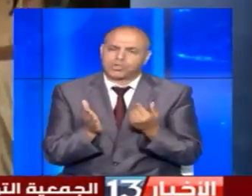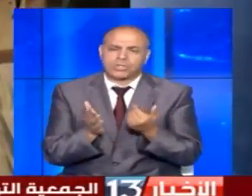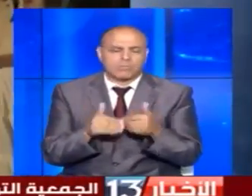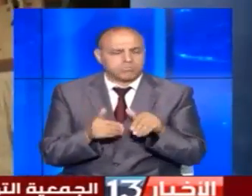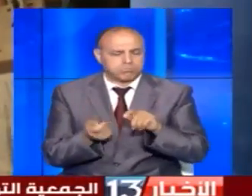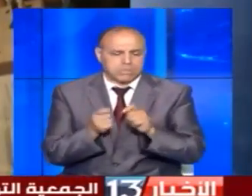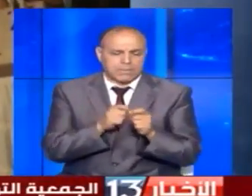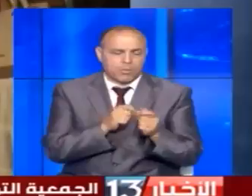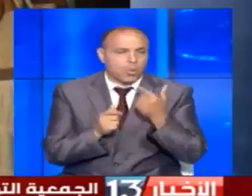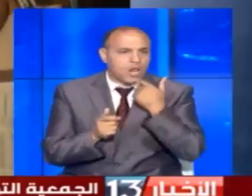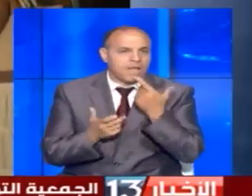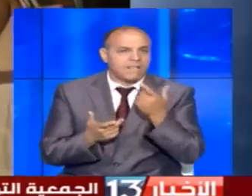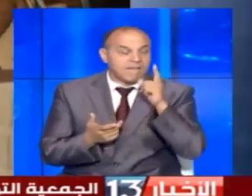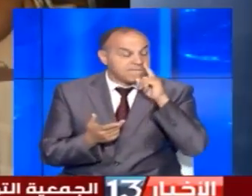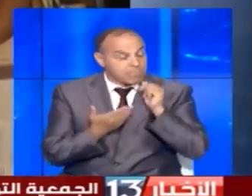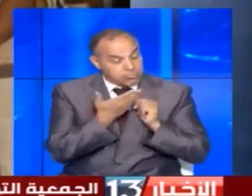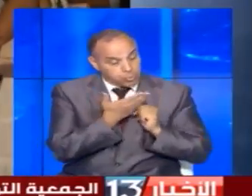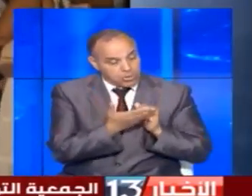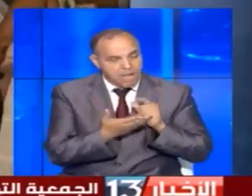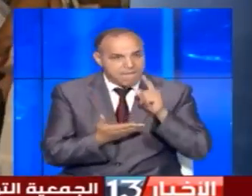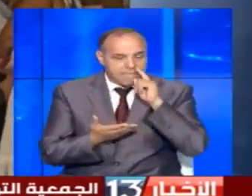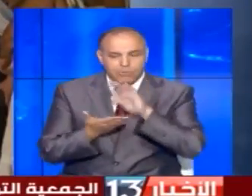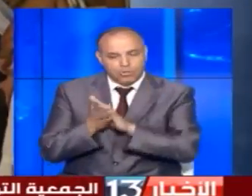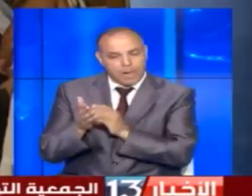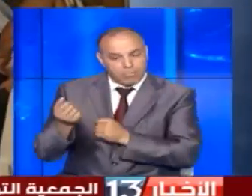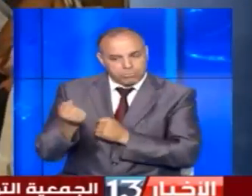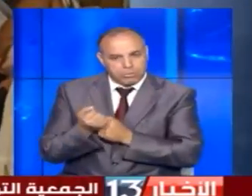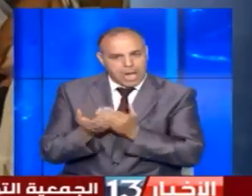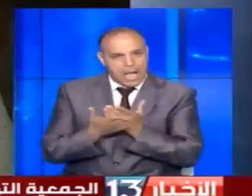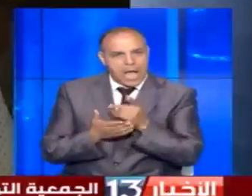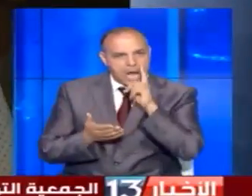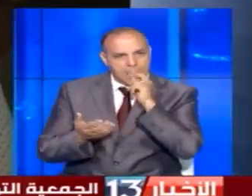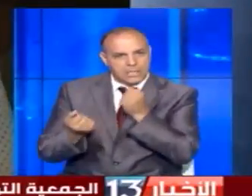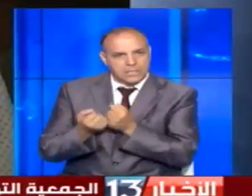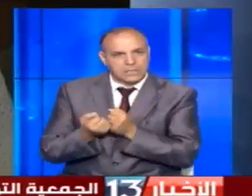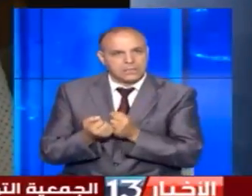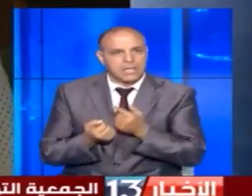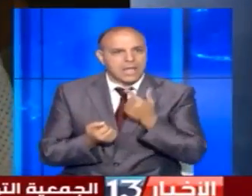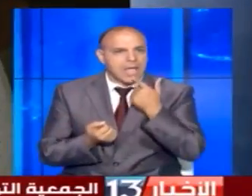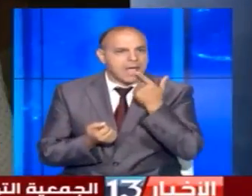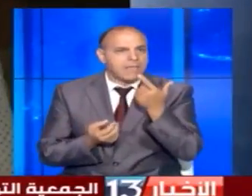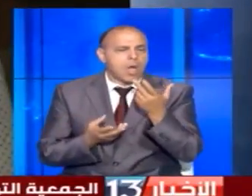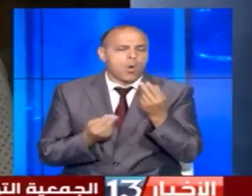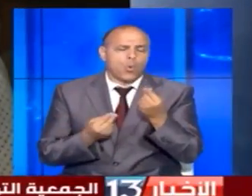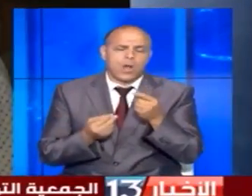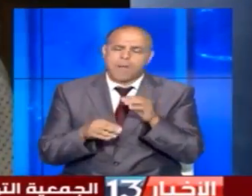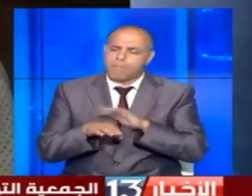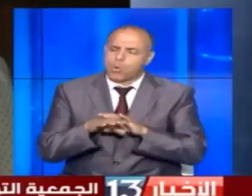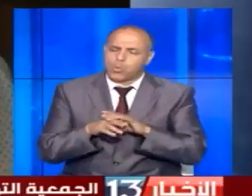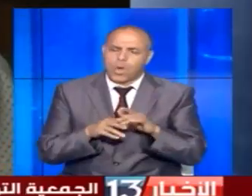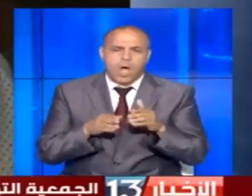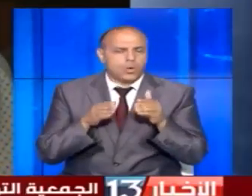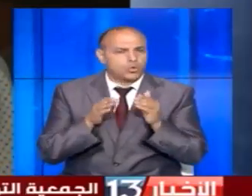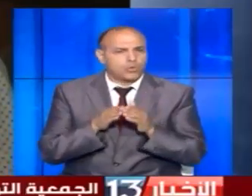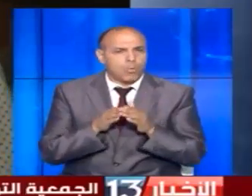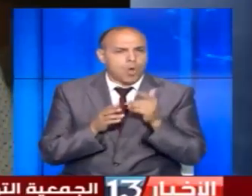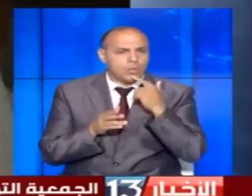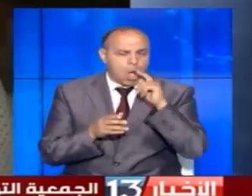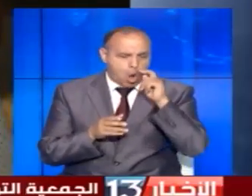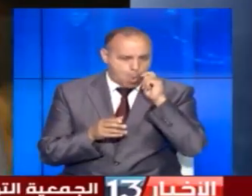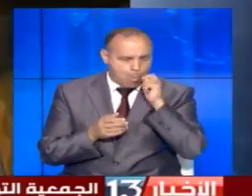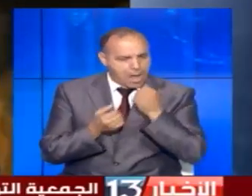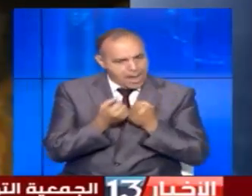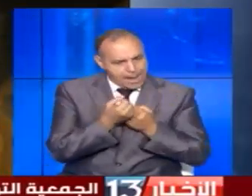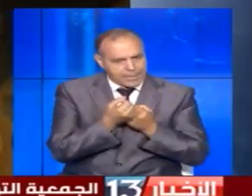بدناها بفضل النساء وبفضل المجتمع المدني وبفضل الرجال زادة. للمعارك وككل القضايا تتطلب أن الرجال